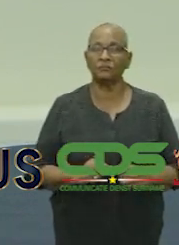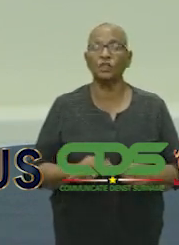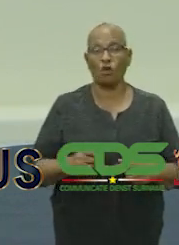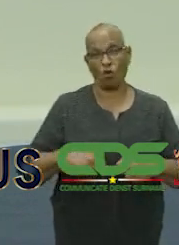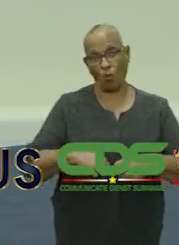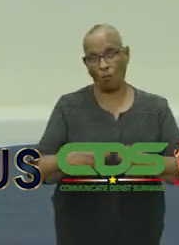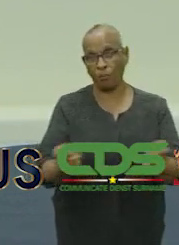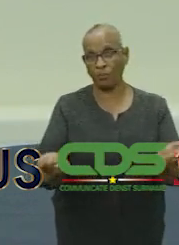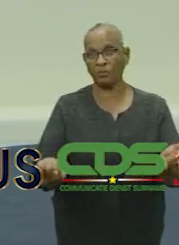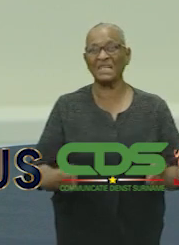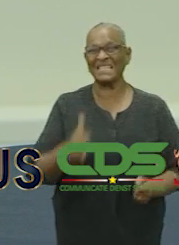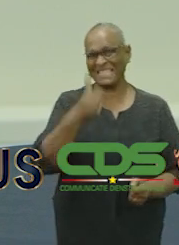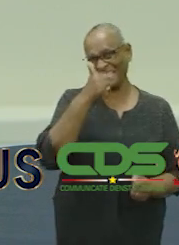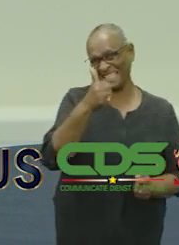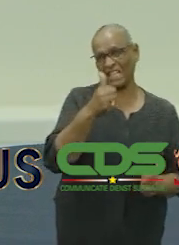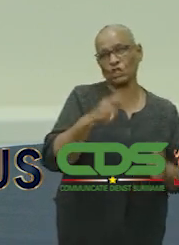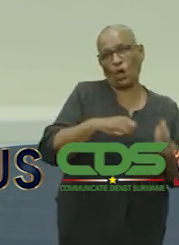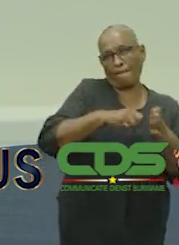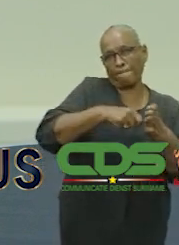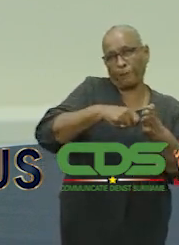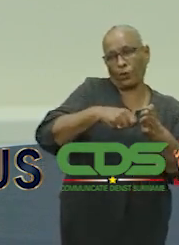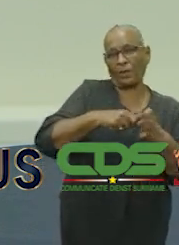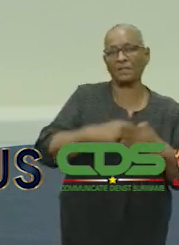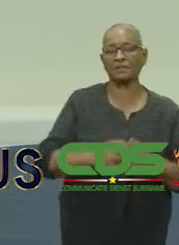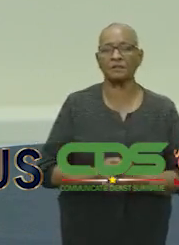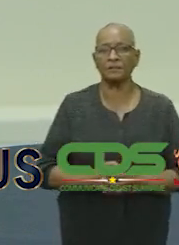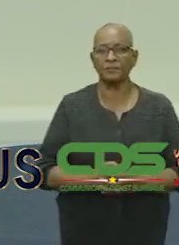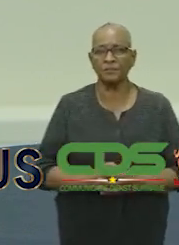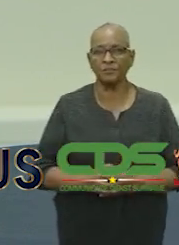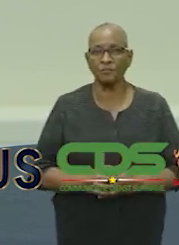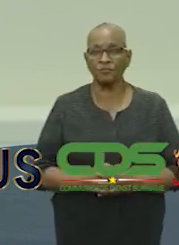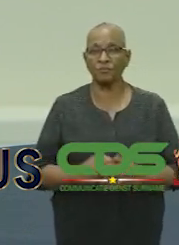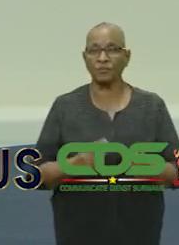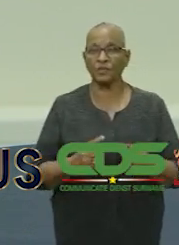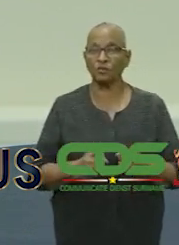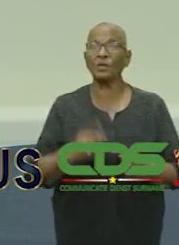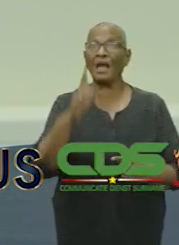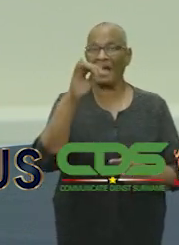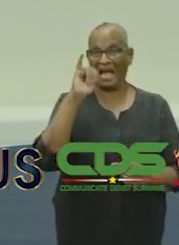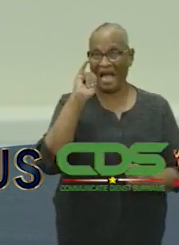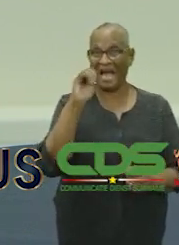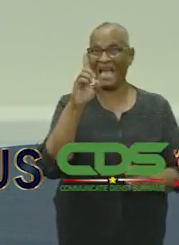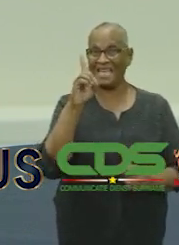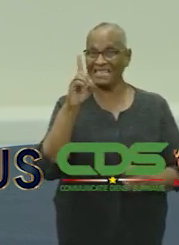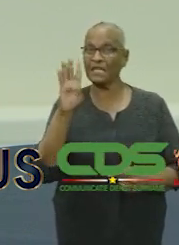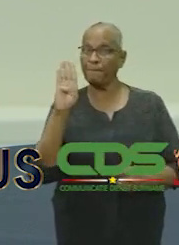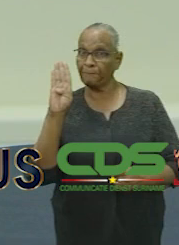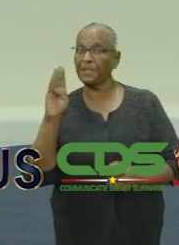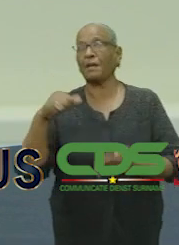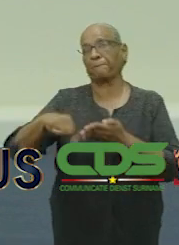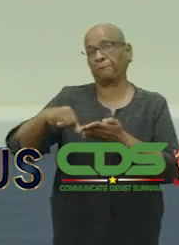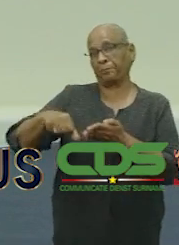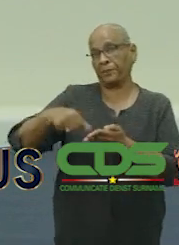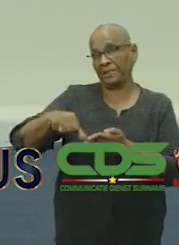launch van 6 projecten, welke door IDB gefinancierd is geworden.